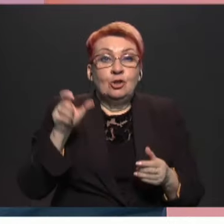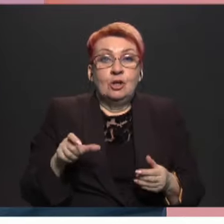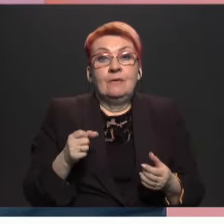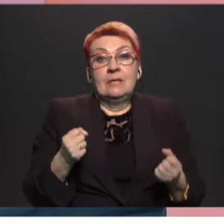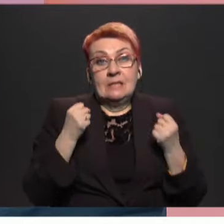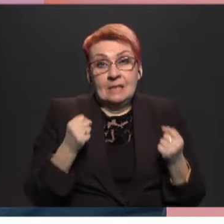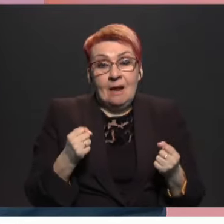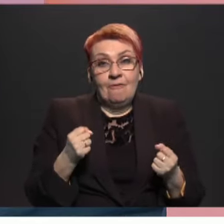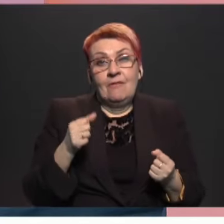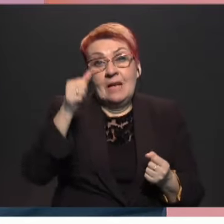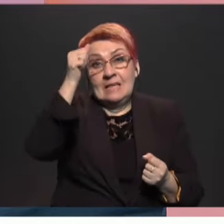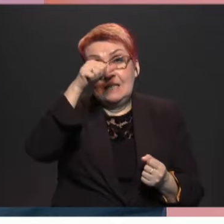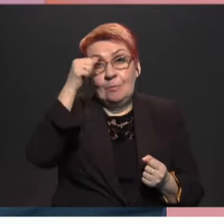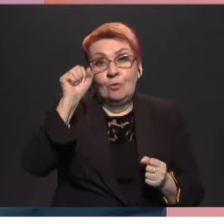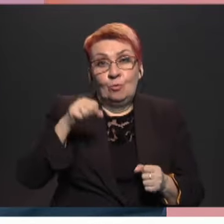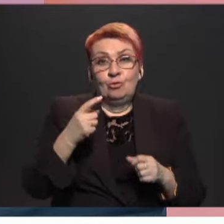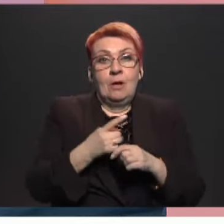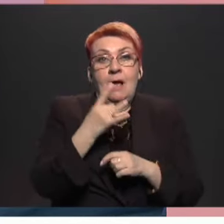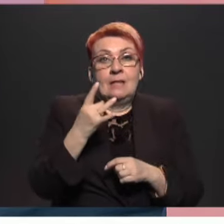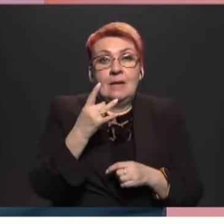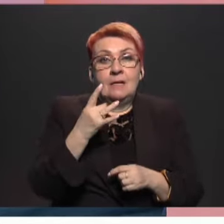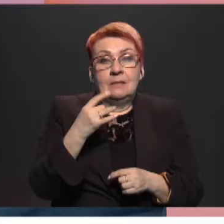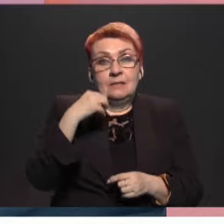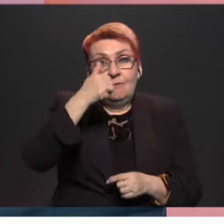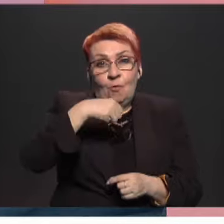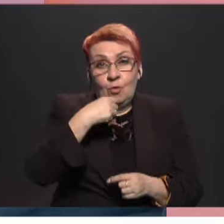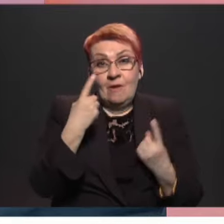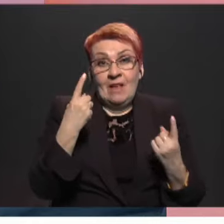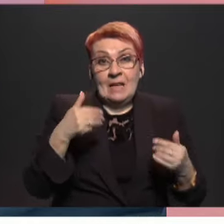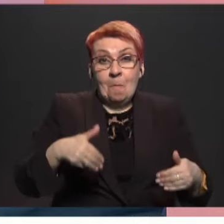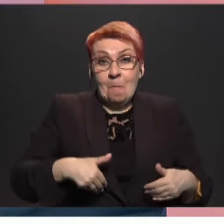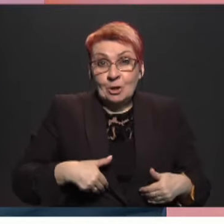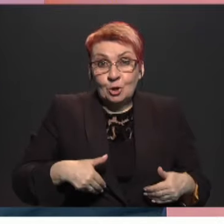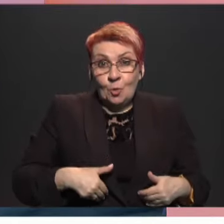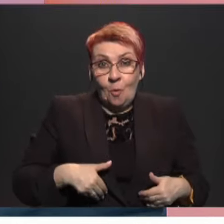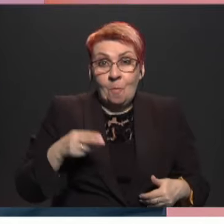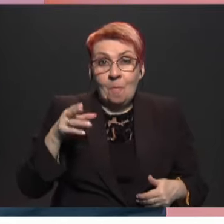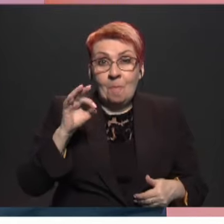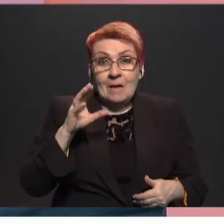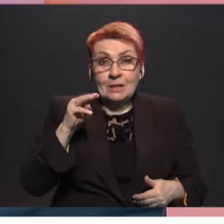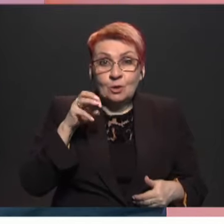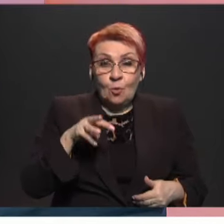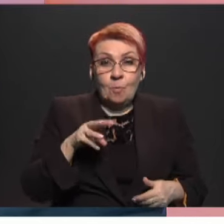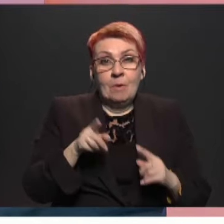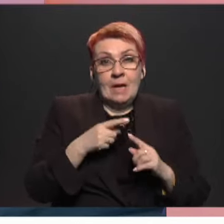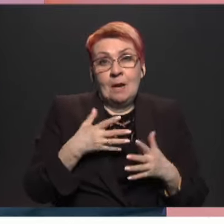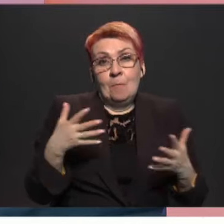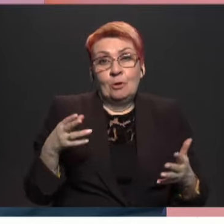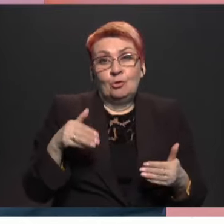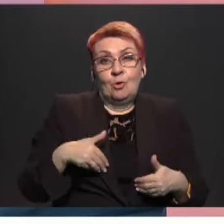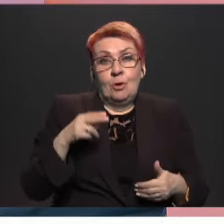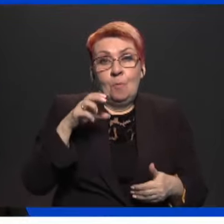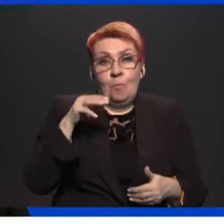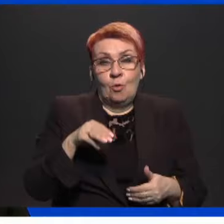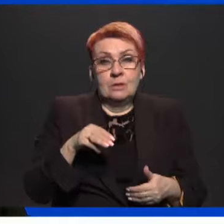думаю, собороваться ему либо раз в год Великим постом, ну, либо, может быть, еще какие-то большие посты выбирать для этого, но не